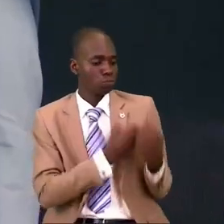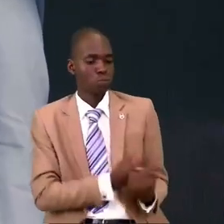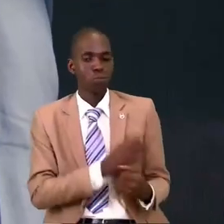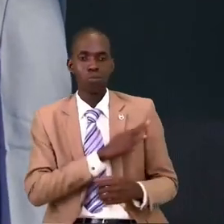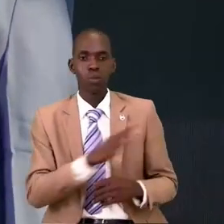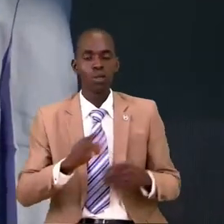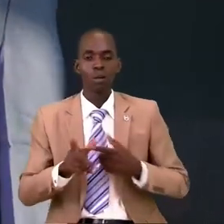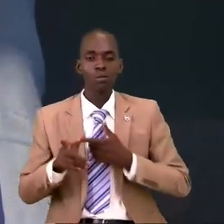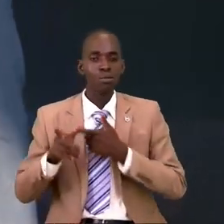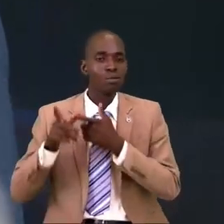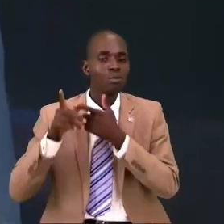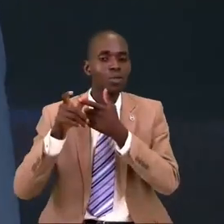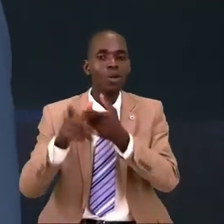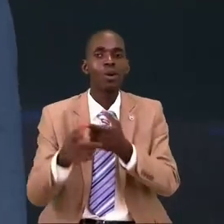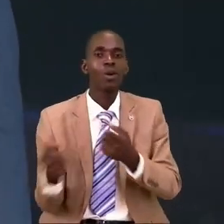d'Écron.